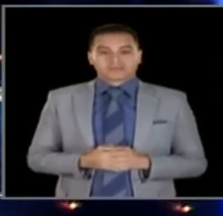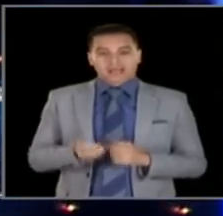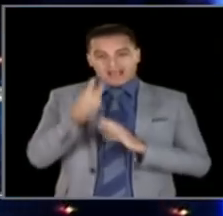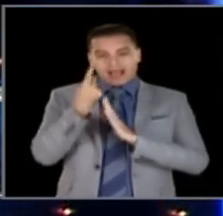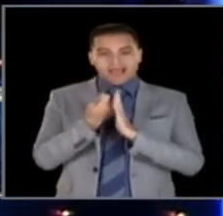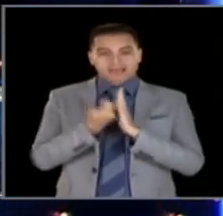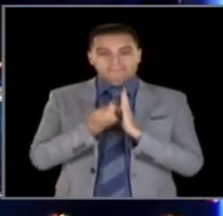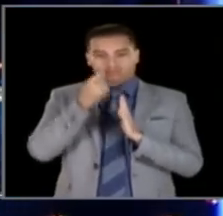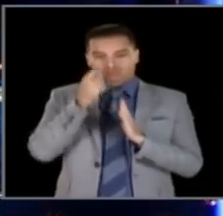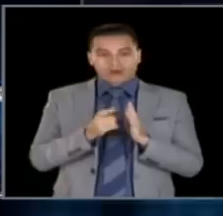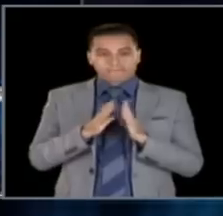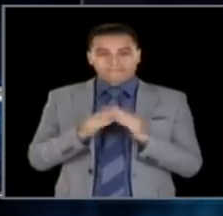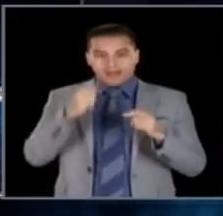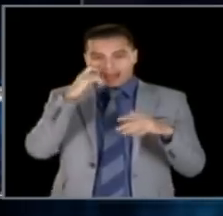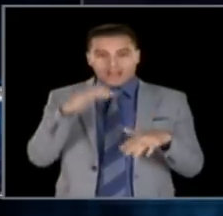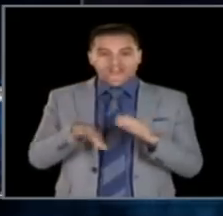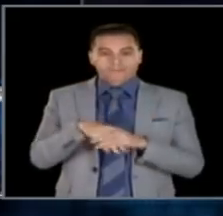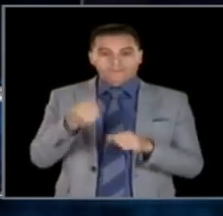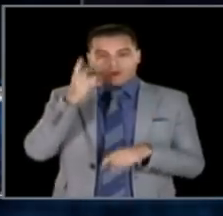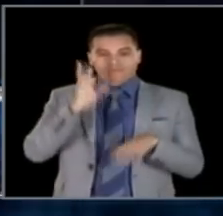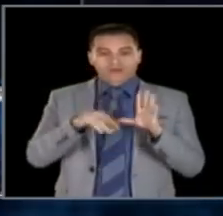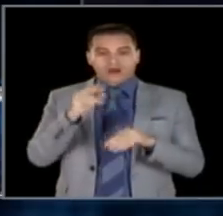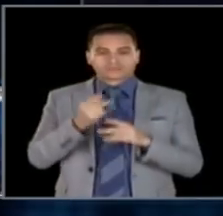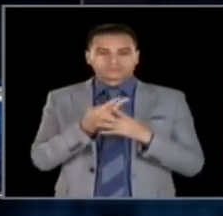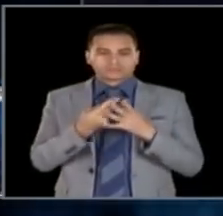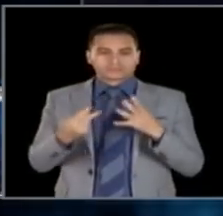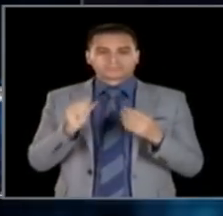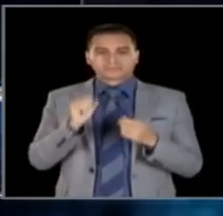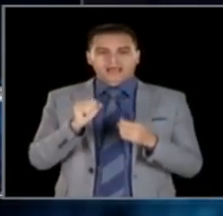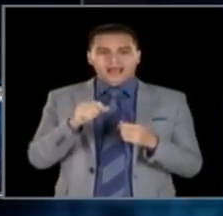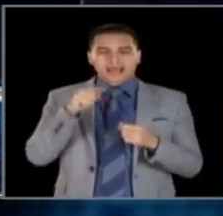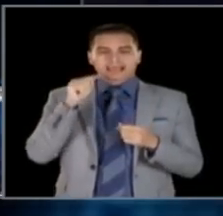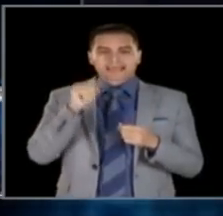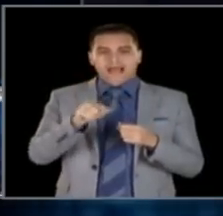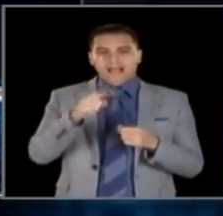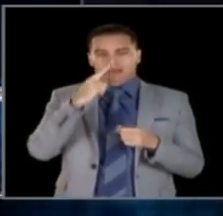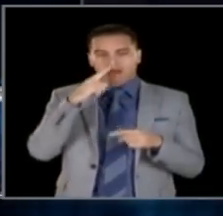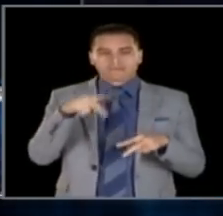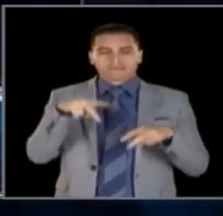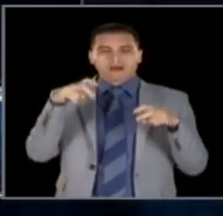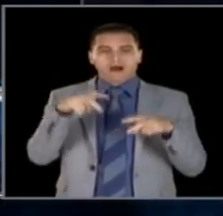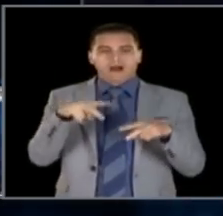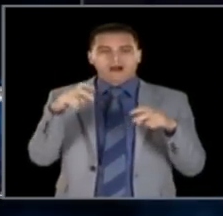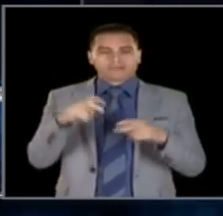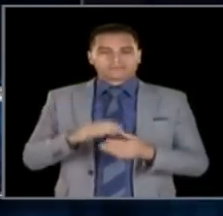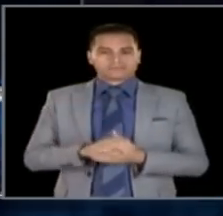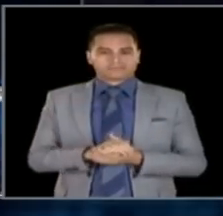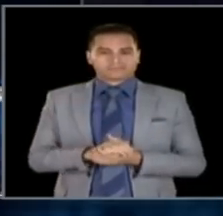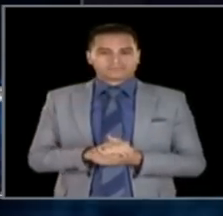أدب. من هو الكاتب المصري المعاصر مؤلف المجموعة القصصية تلك الرائحة؟